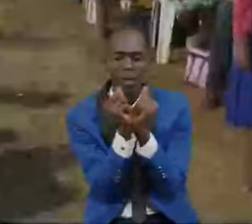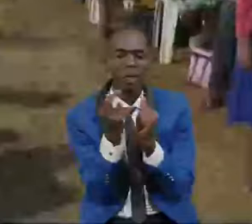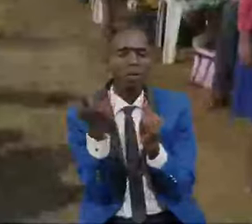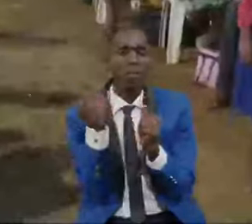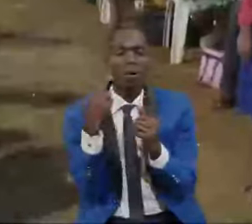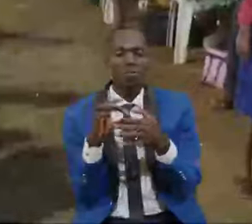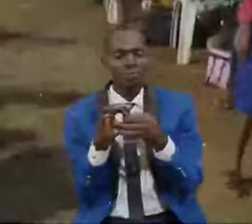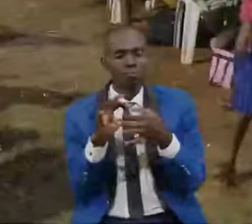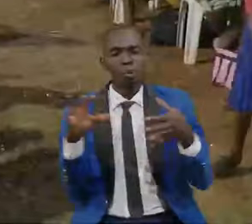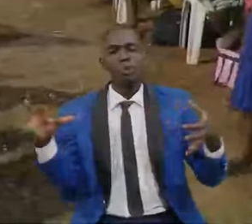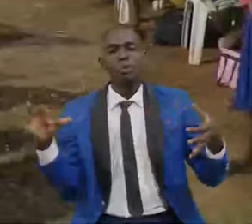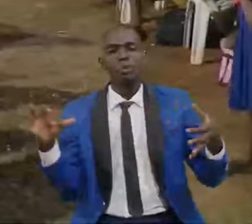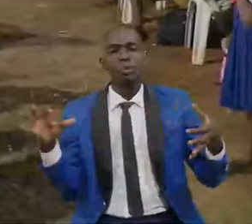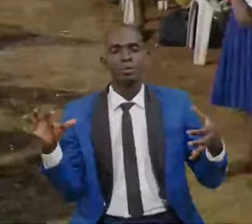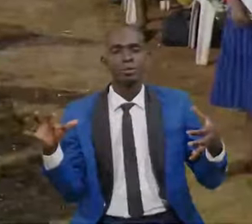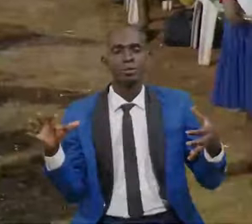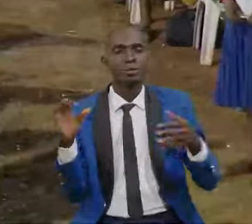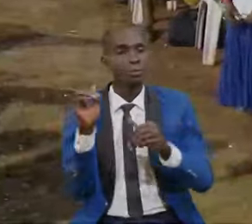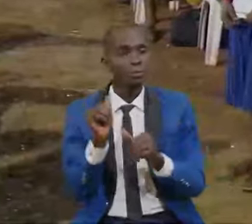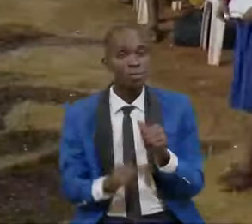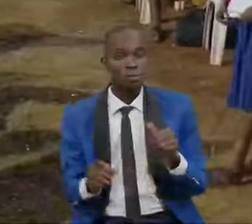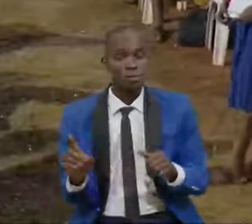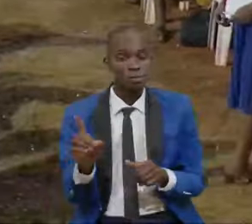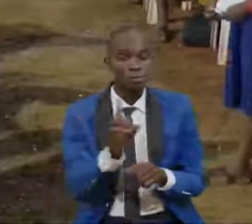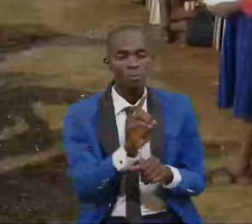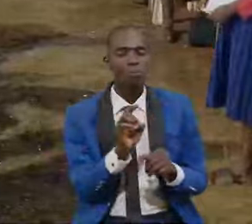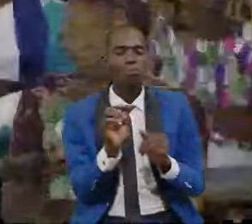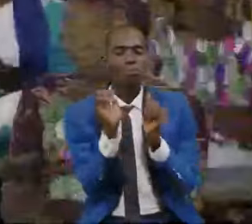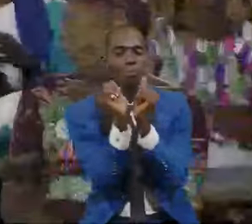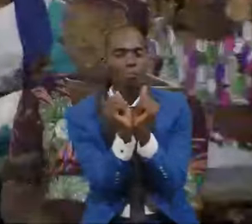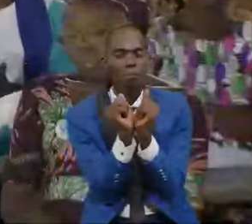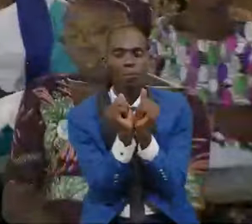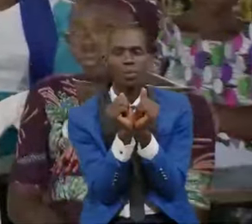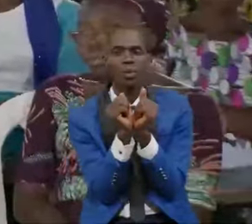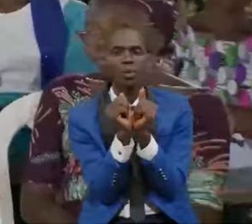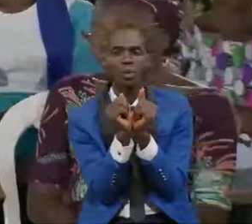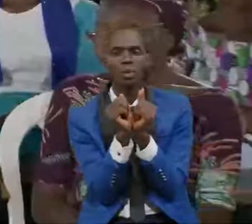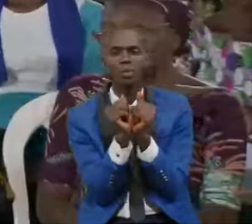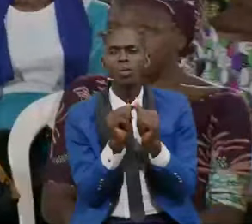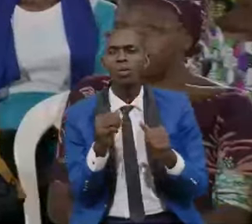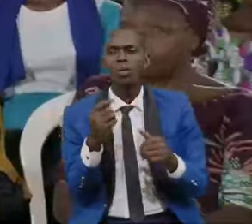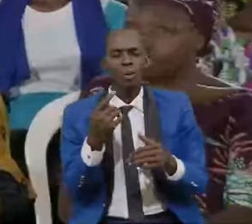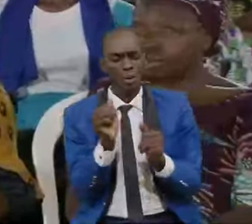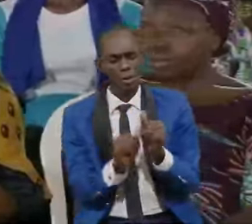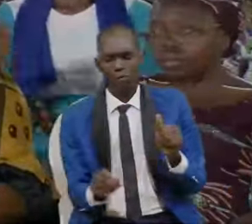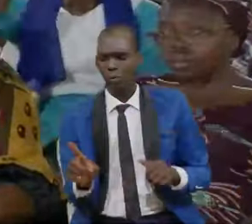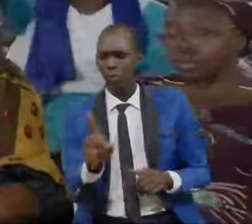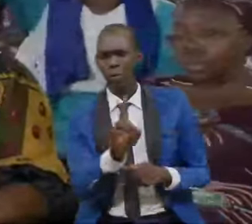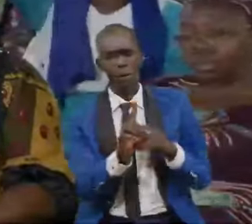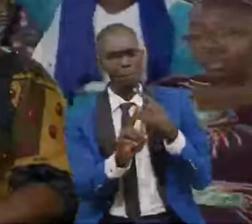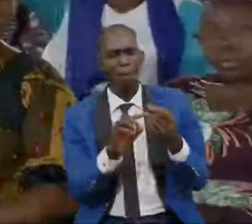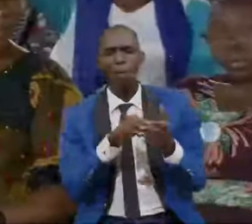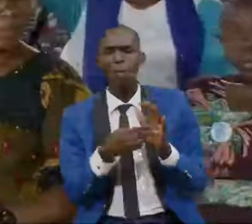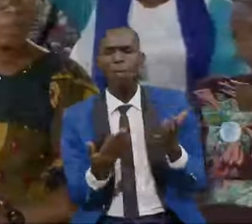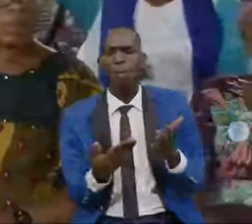furent déliés. Les liens de chacun et les liens de tous, ça veut dire